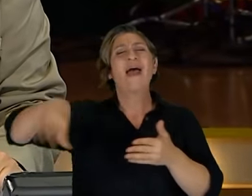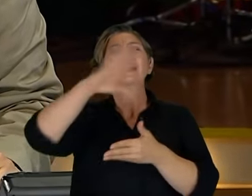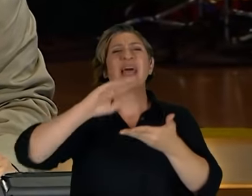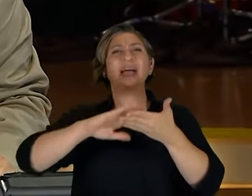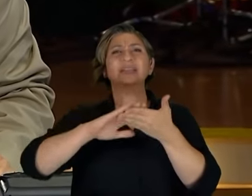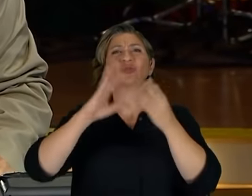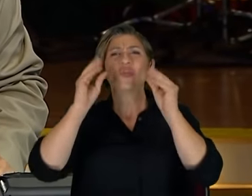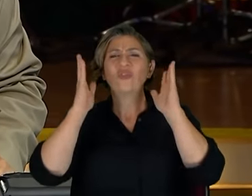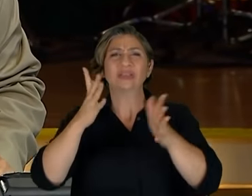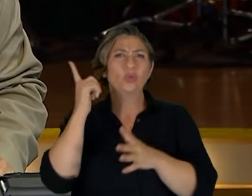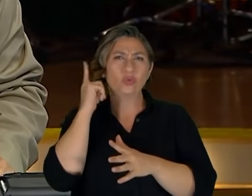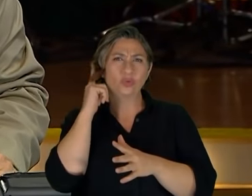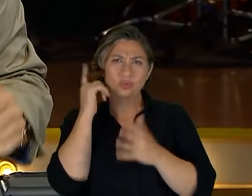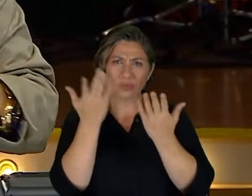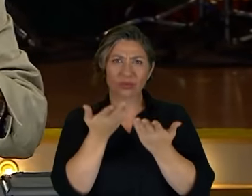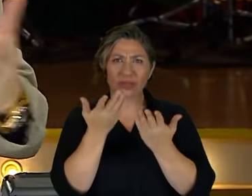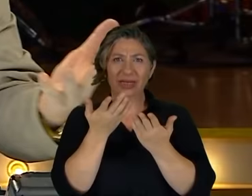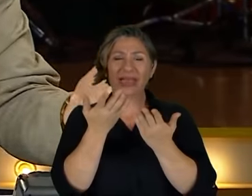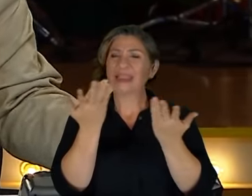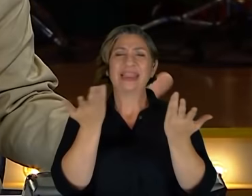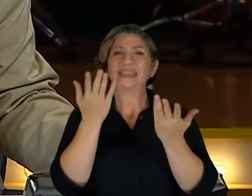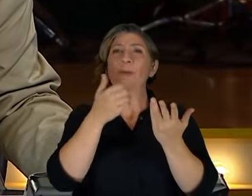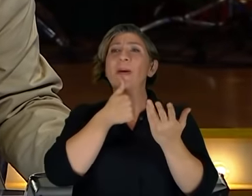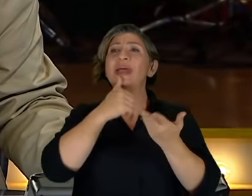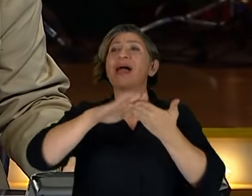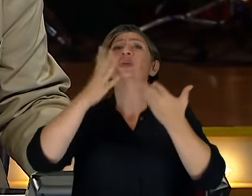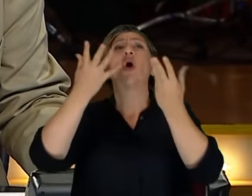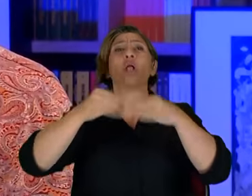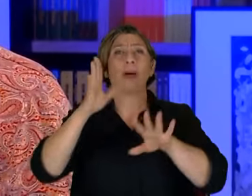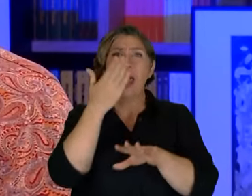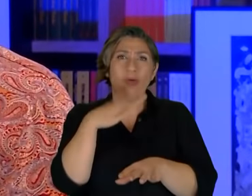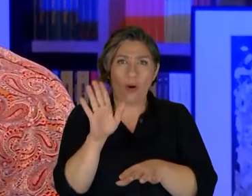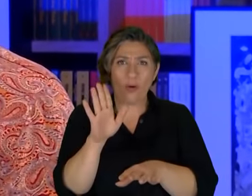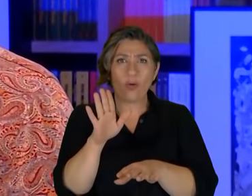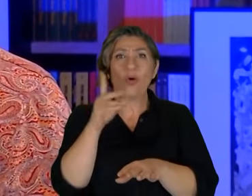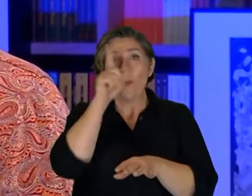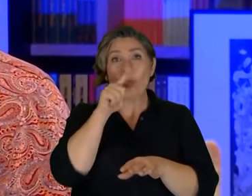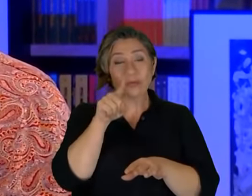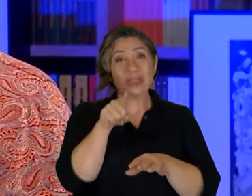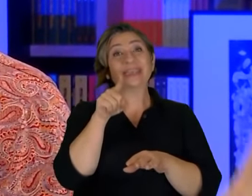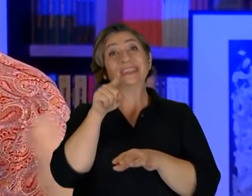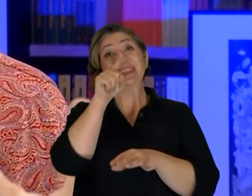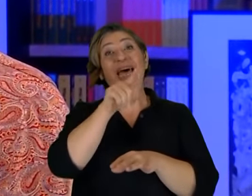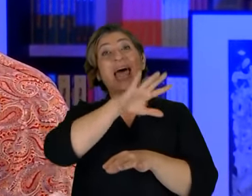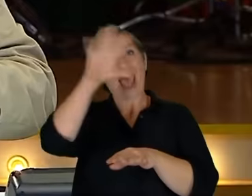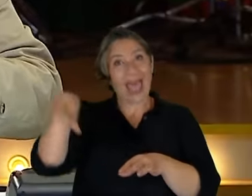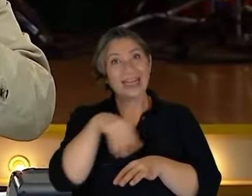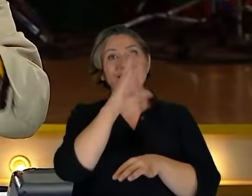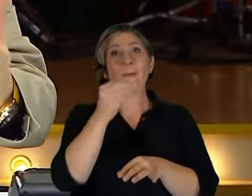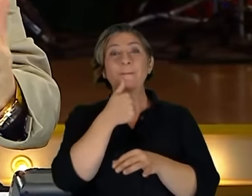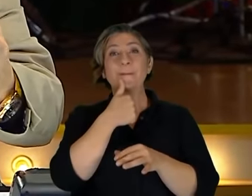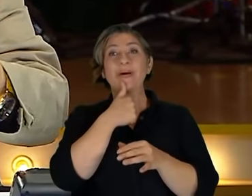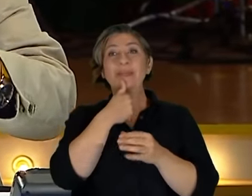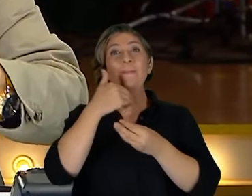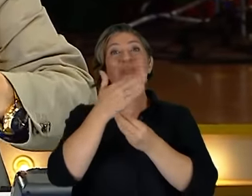fazla arkadaşıydı. Çok fazla duyuyorsundur. Yani neredeyse babanın arkadaşı olmayan yoktu. Dolayısıyla sen herkese